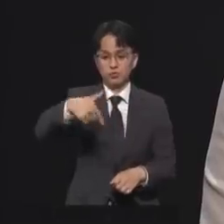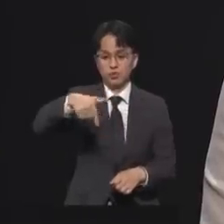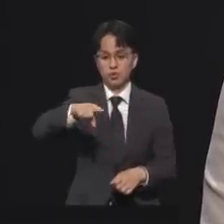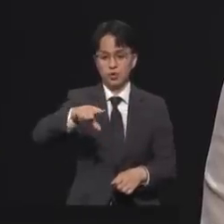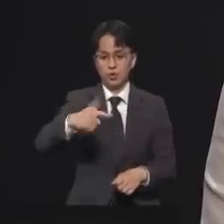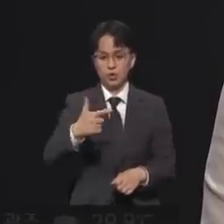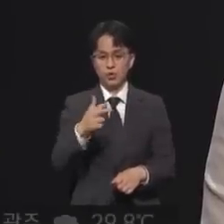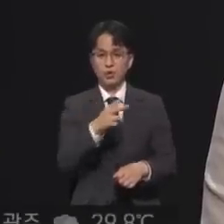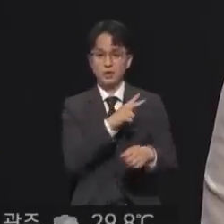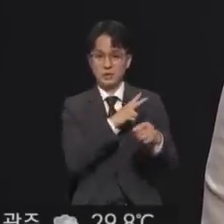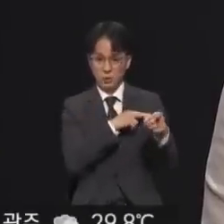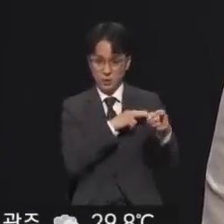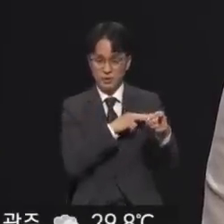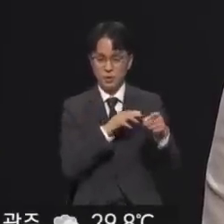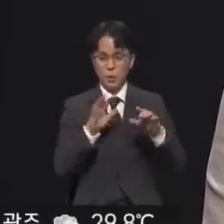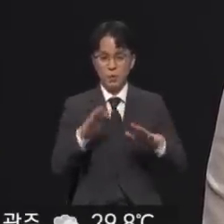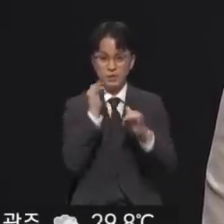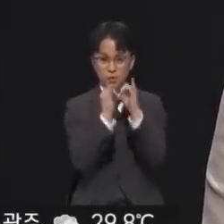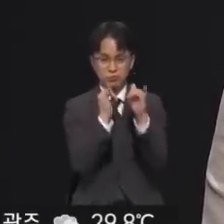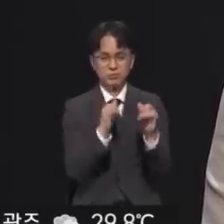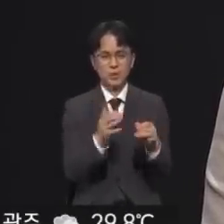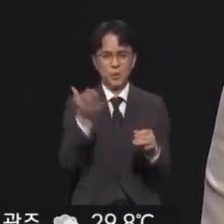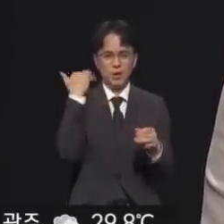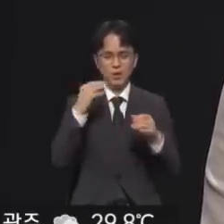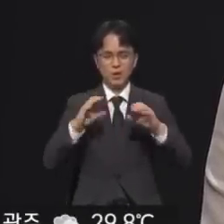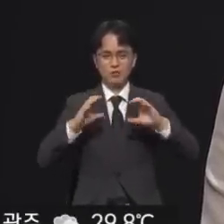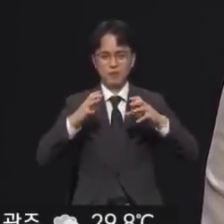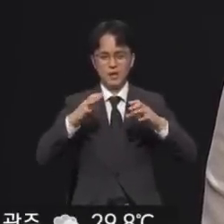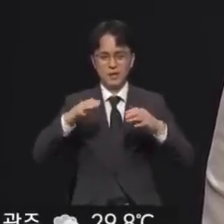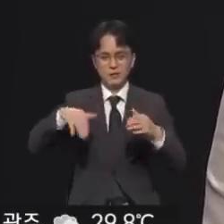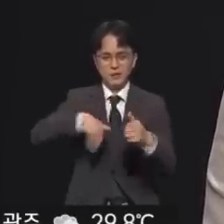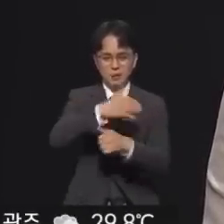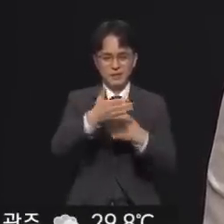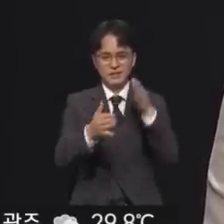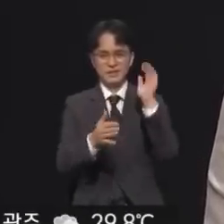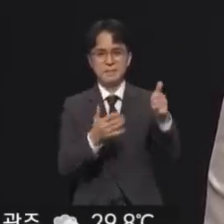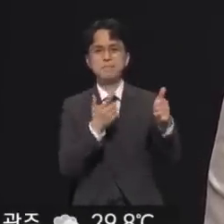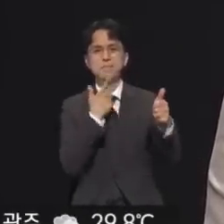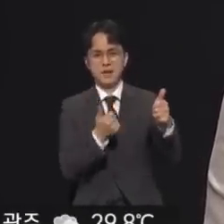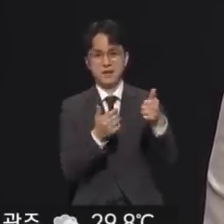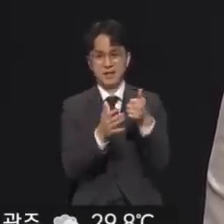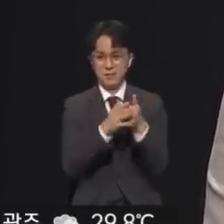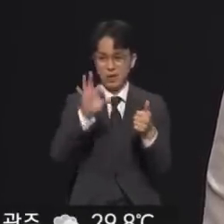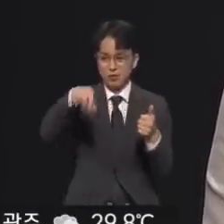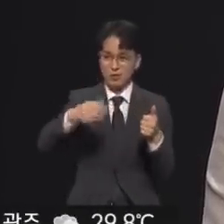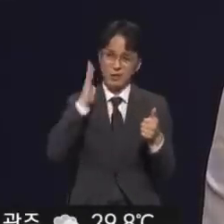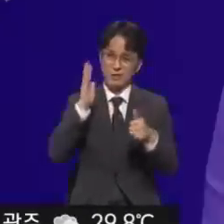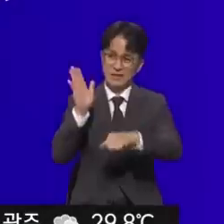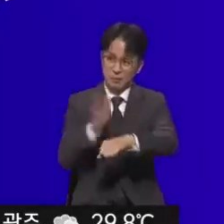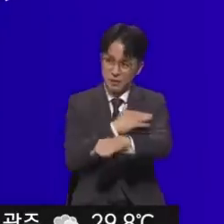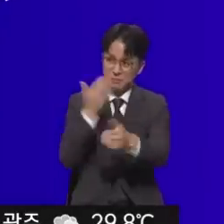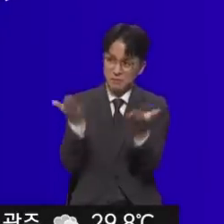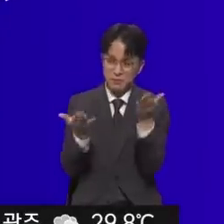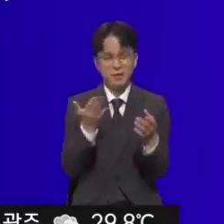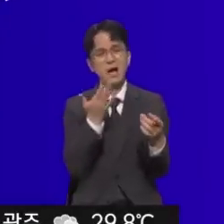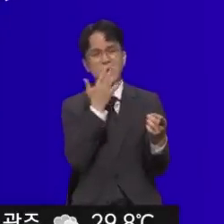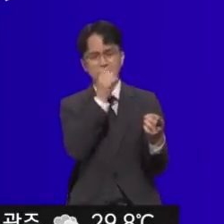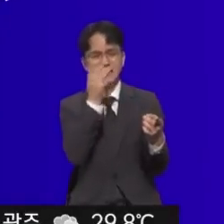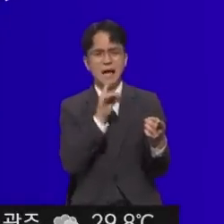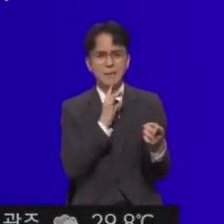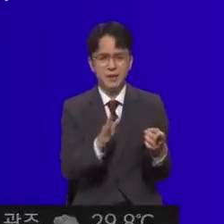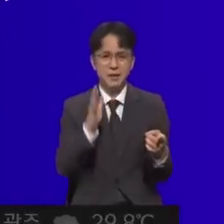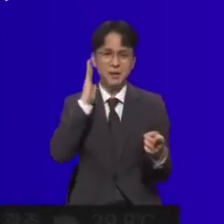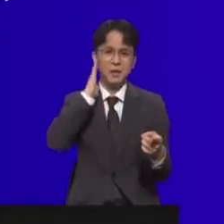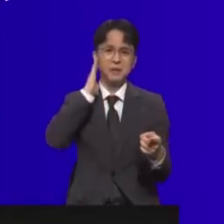빠삭하게 알겠죠 그래서 아쉬움을 토로할 수 있는데 그 타워에서 또 야당이 기 승 전 청와대 이전으로 또 몰아가는 것도 잡을 땐